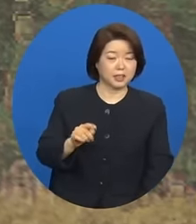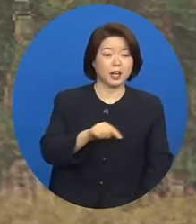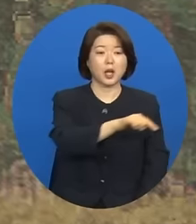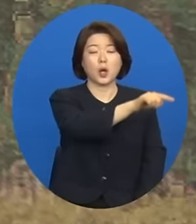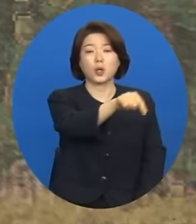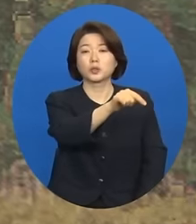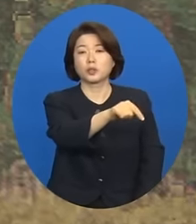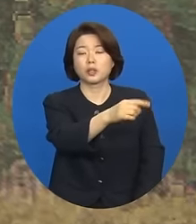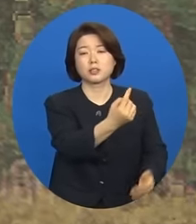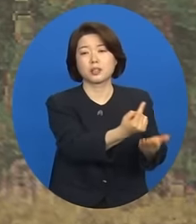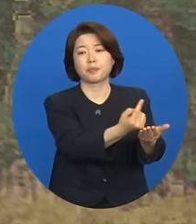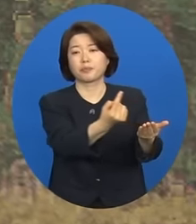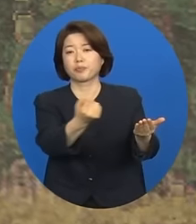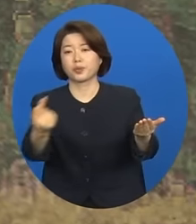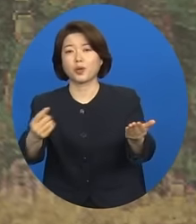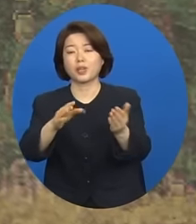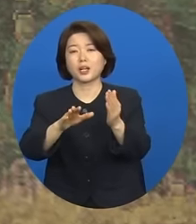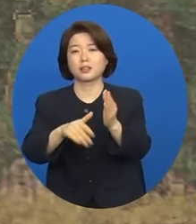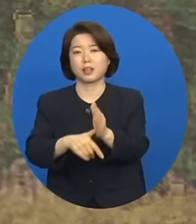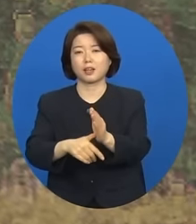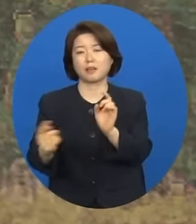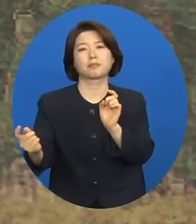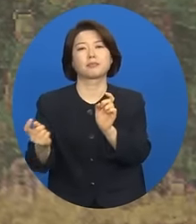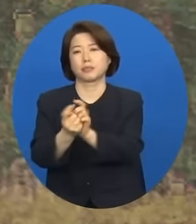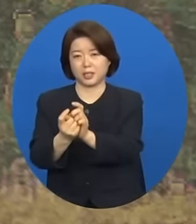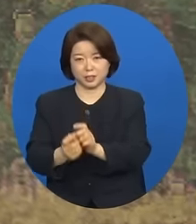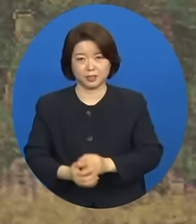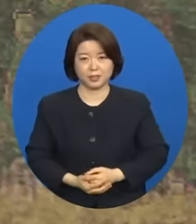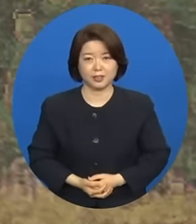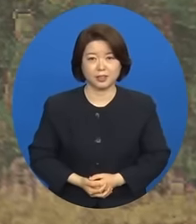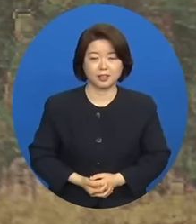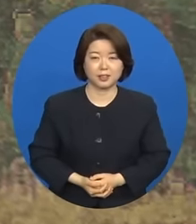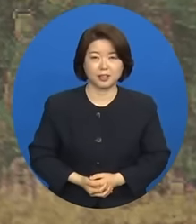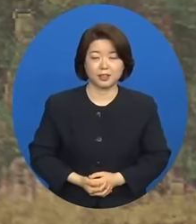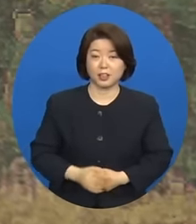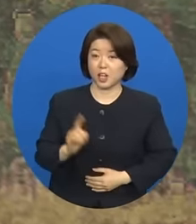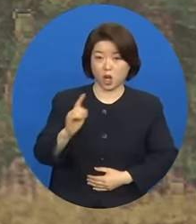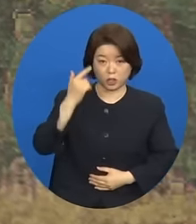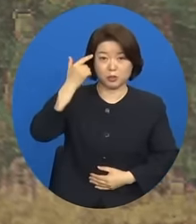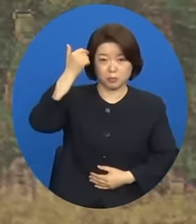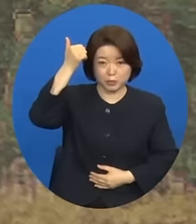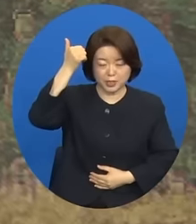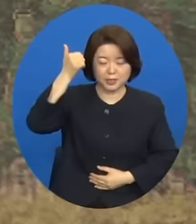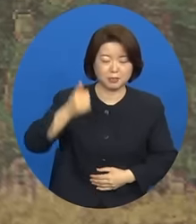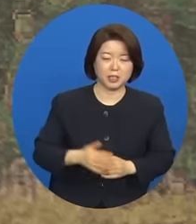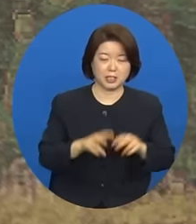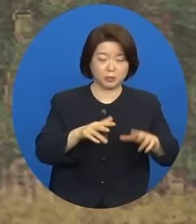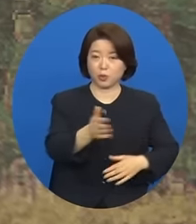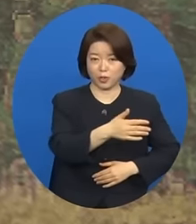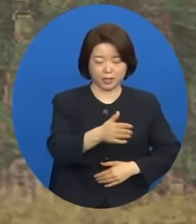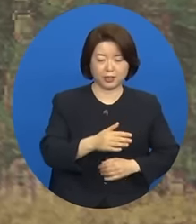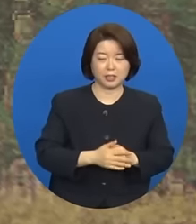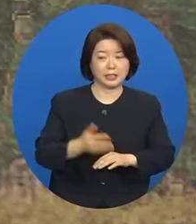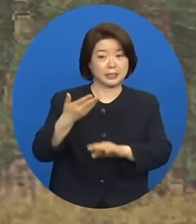때가 된 겁니다. 때가 된 거예요. 어떤 목사님이 지금 이제 여기 안